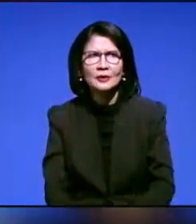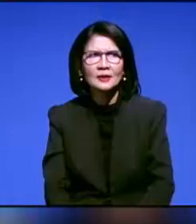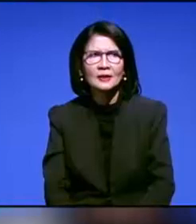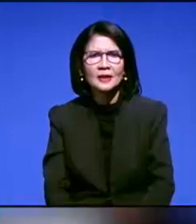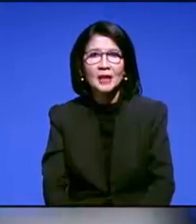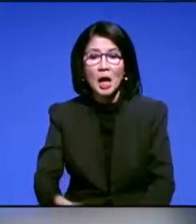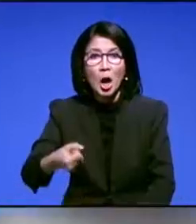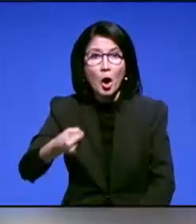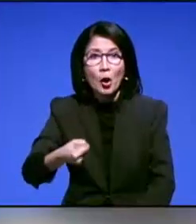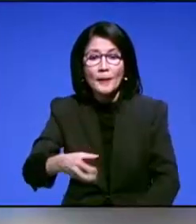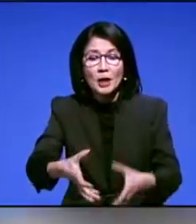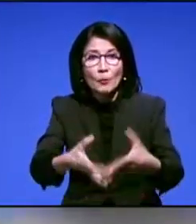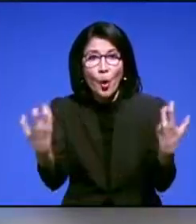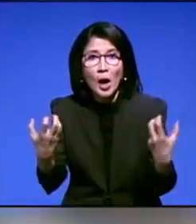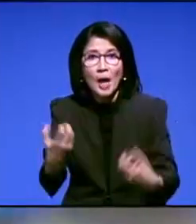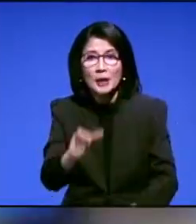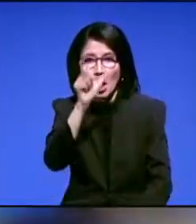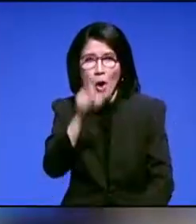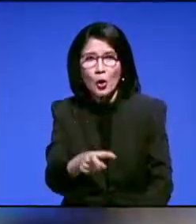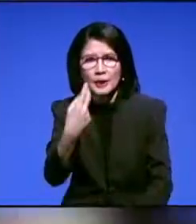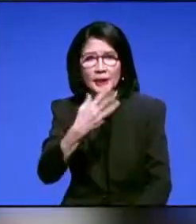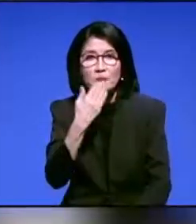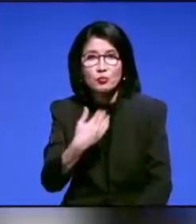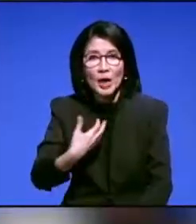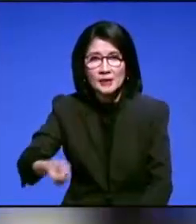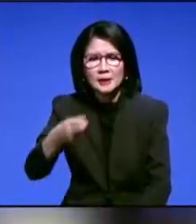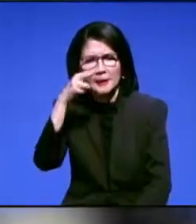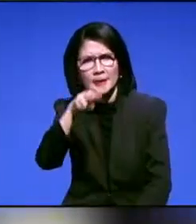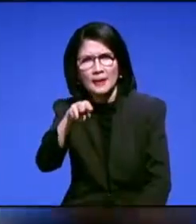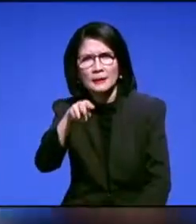dibongkar dengan penumpang yang melihat itu? Tuh, disaksikan oleh penumpang yang bersangkutan.